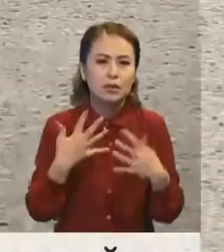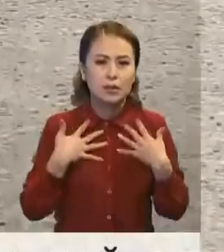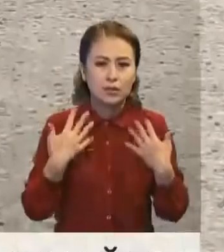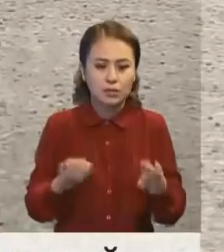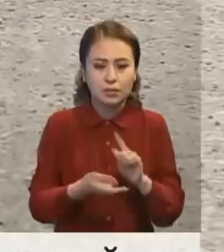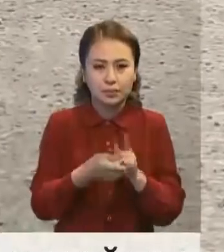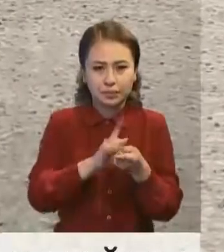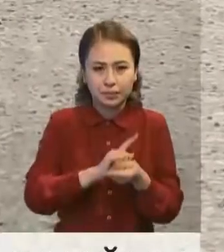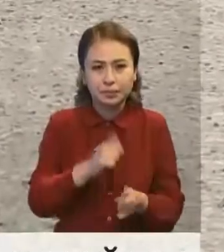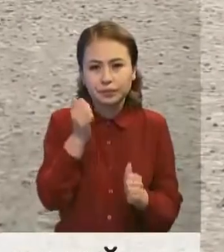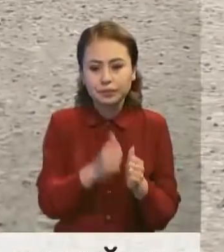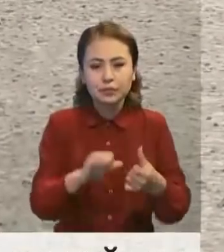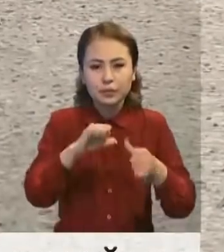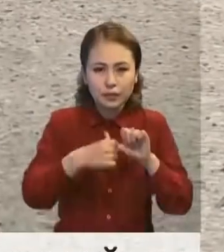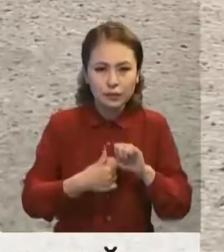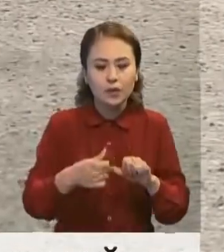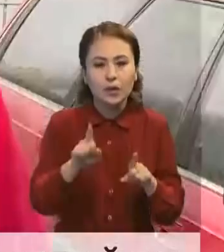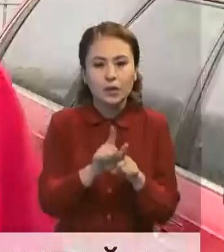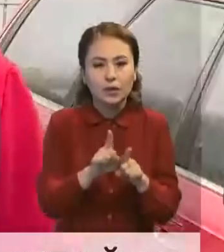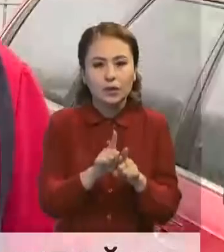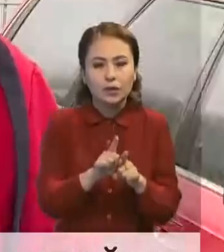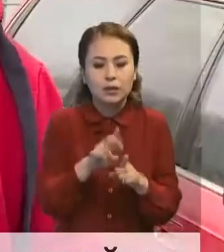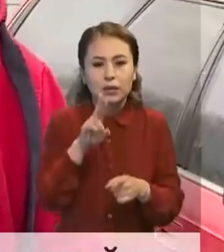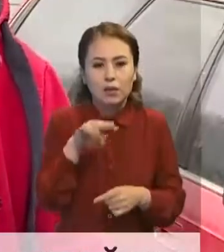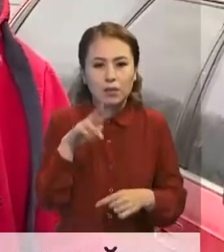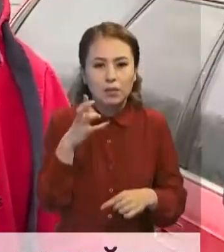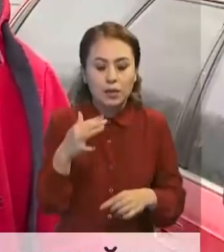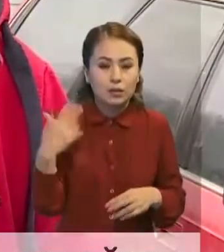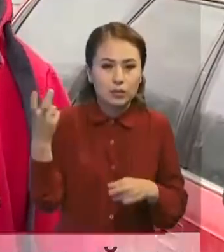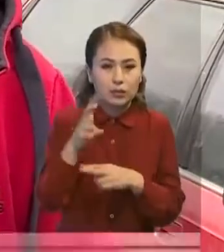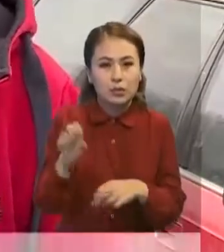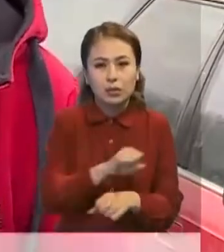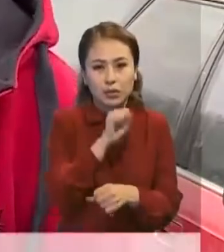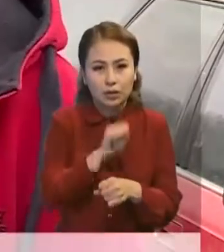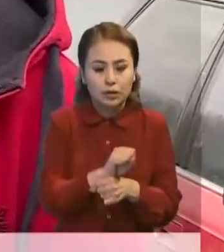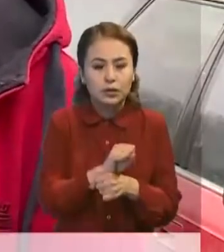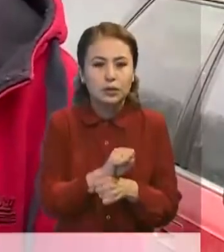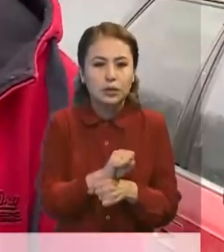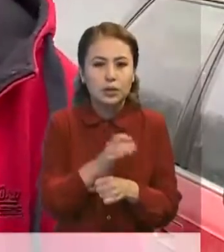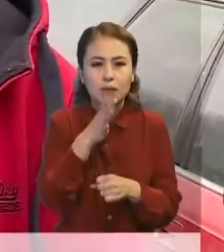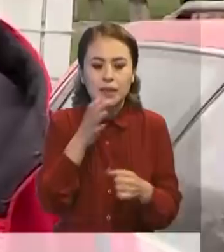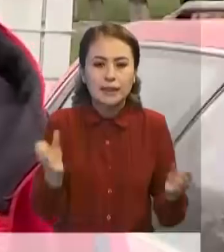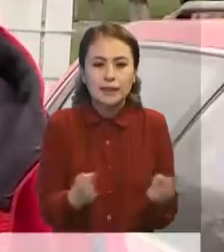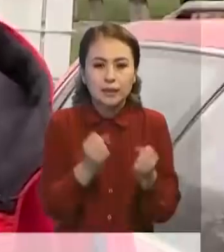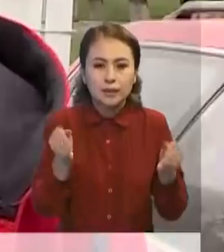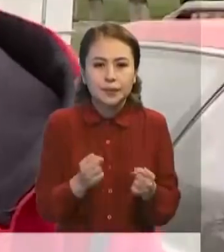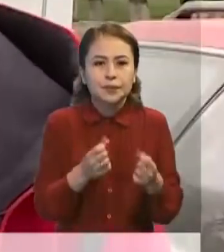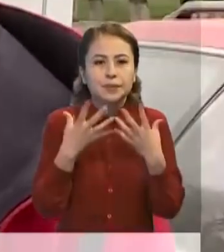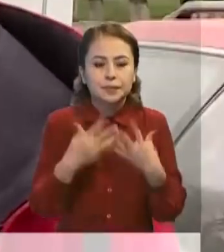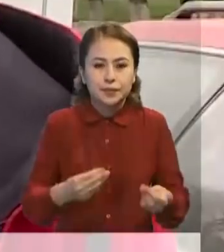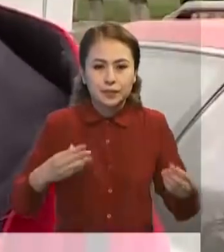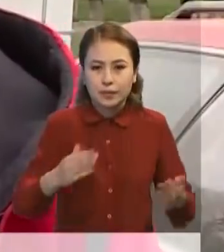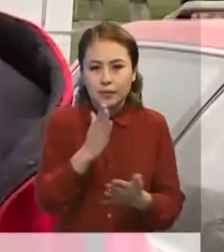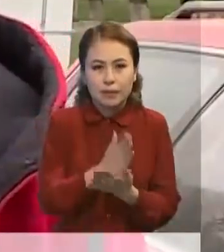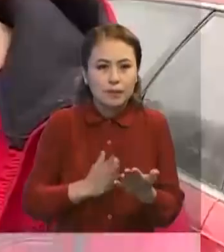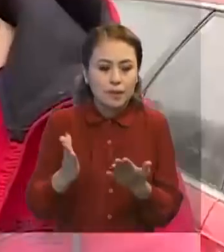әсер етеді. Қайта-қайта шаң сүртуді жүйкеміз де құрыды. Көлбайға келгенде бітіп, мені тоқтады да қалды. Қыстай бақшыланып жатты. Көктемінен сәптім